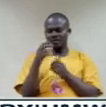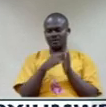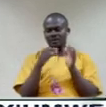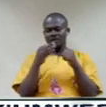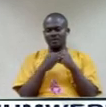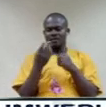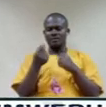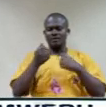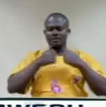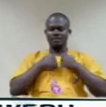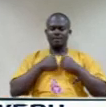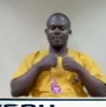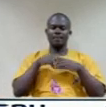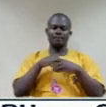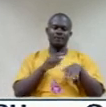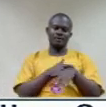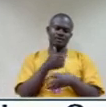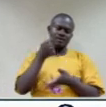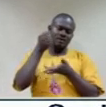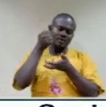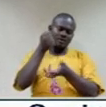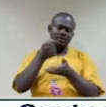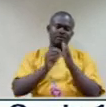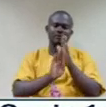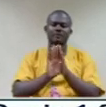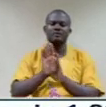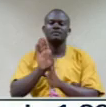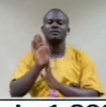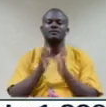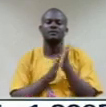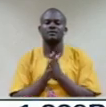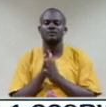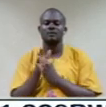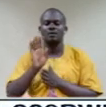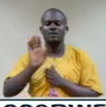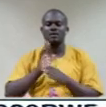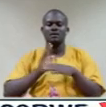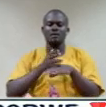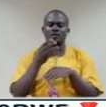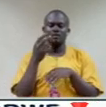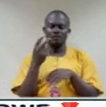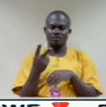1,580.8 by'amafaranga y'u Rwanda mu gihe ingengo y'imari y'iterambere izatwara miliyari zigera ku